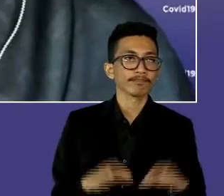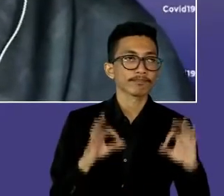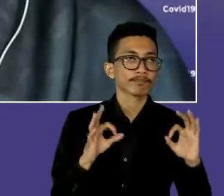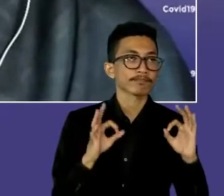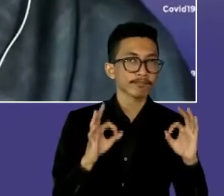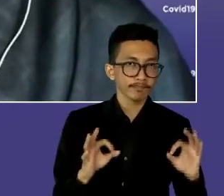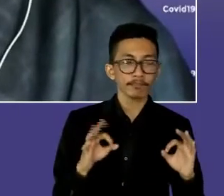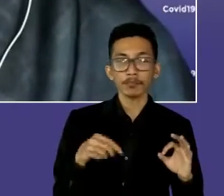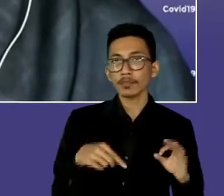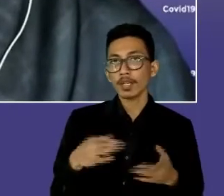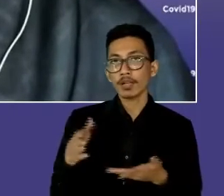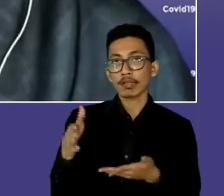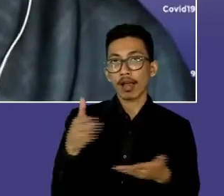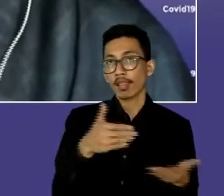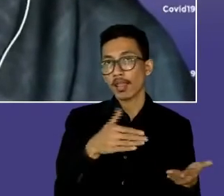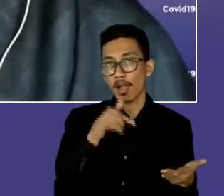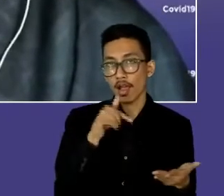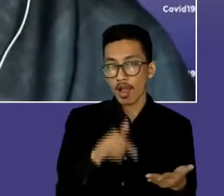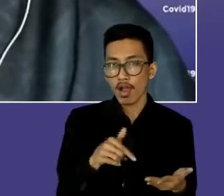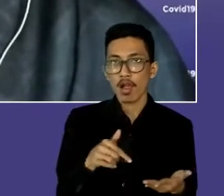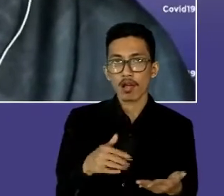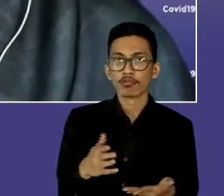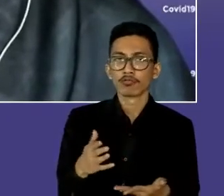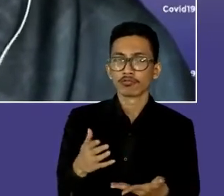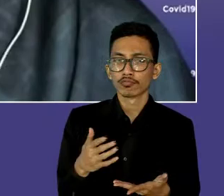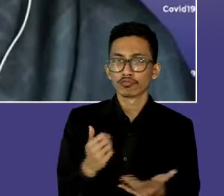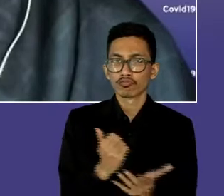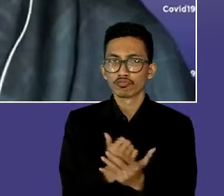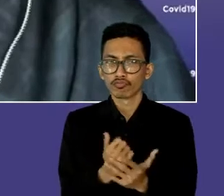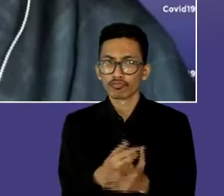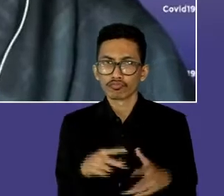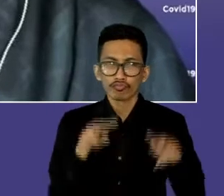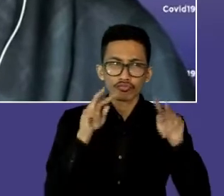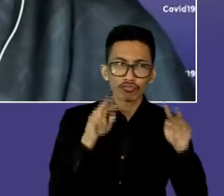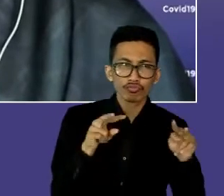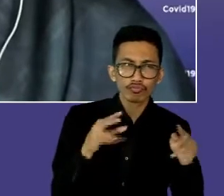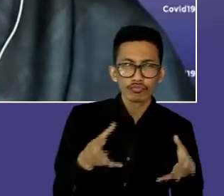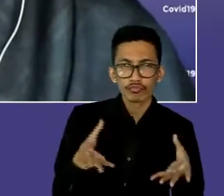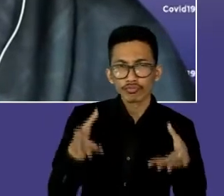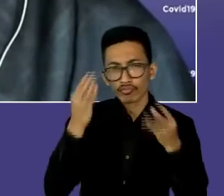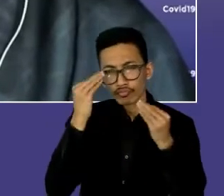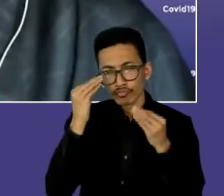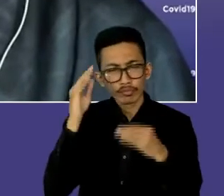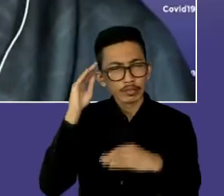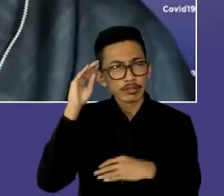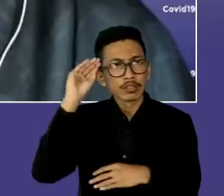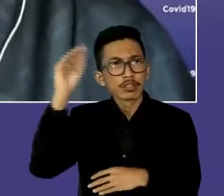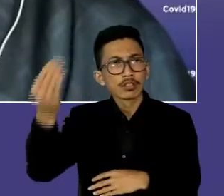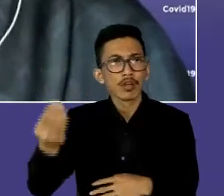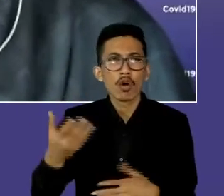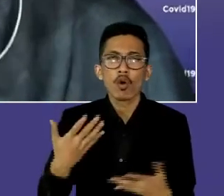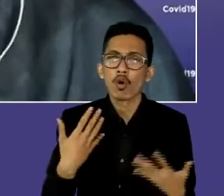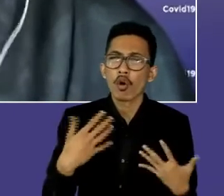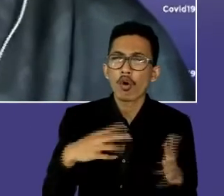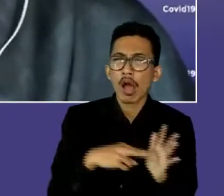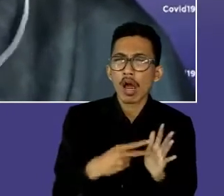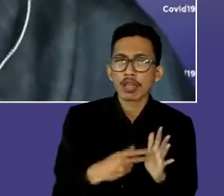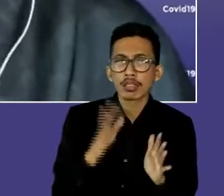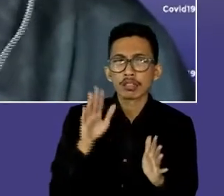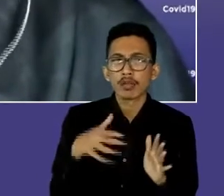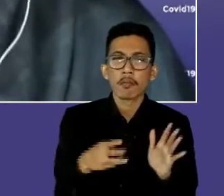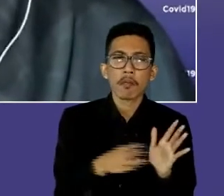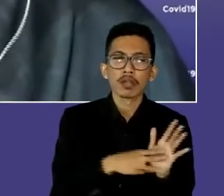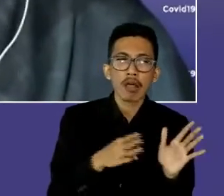kita melihat data seperti ini, kita udah punya bisa prediksi nih sebetulnya. Berarti yang akan jadi bermasalah nih, hati-hati, kita udah